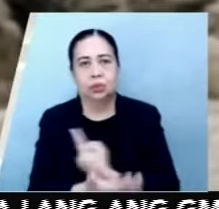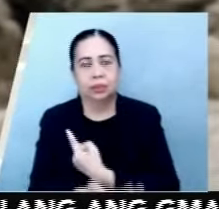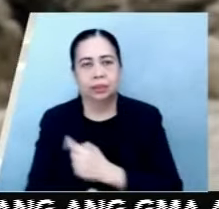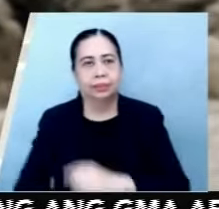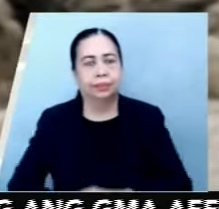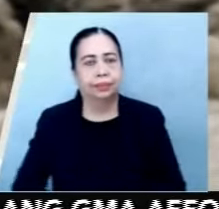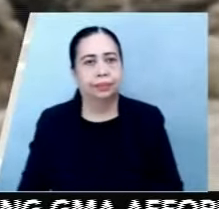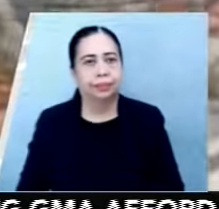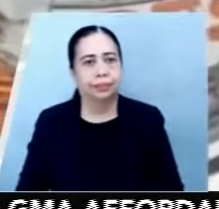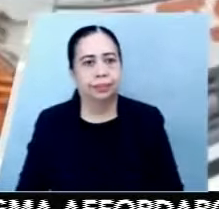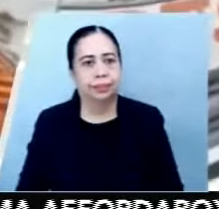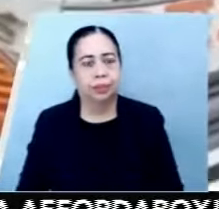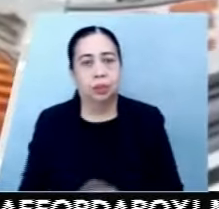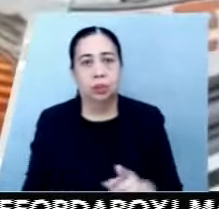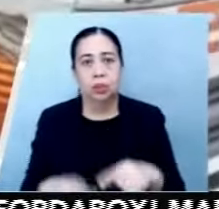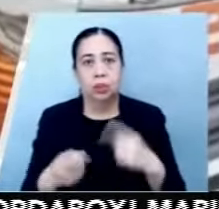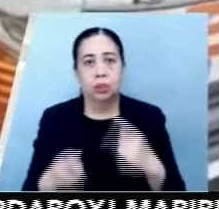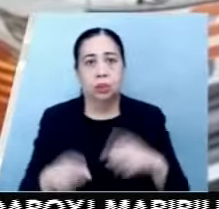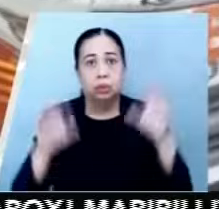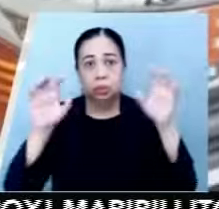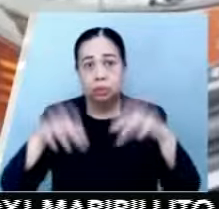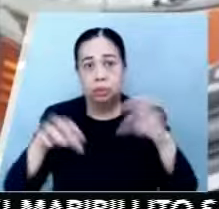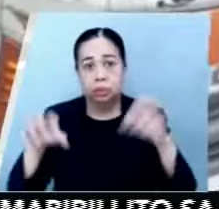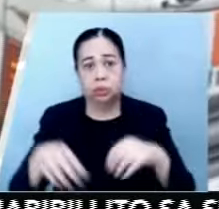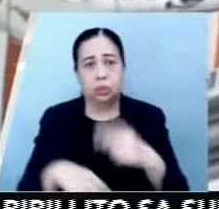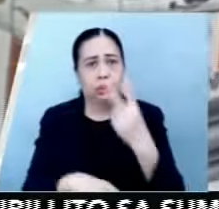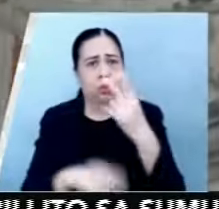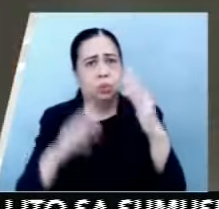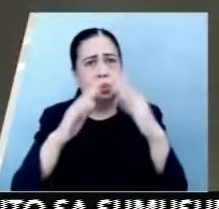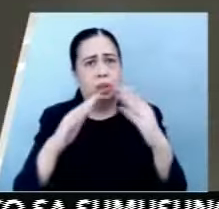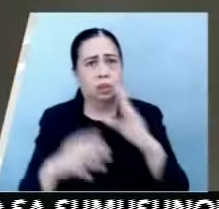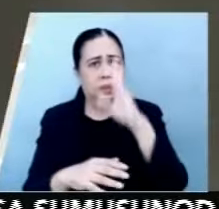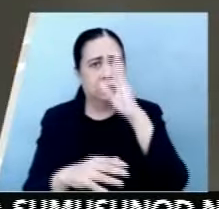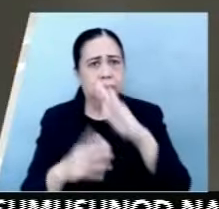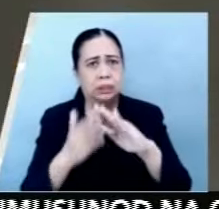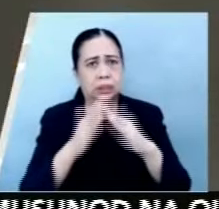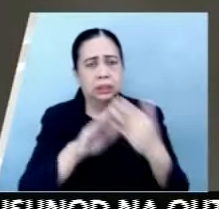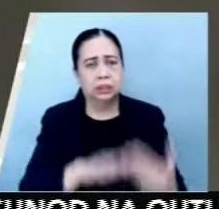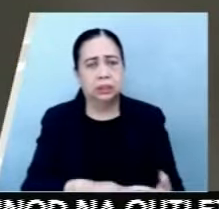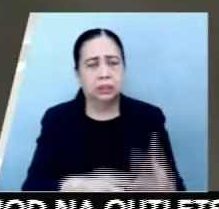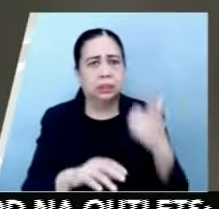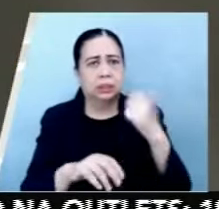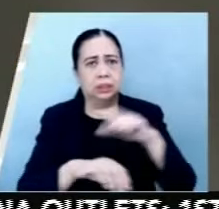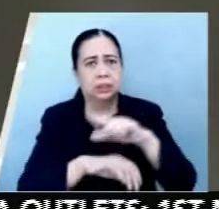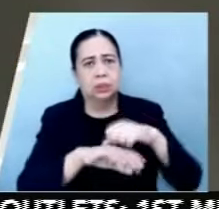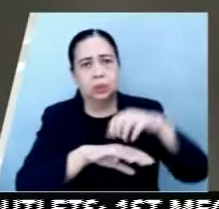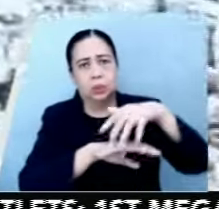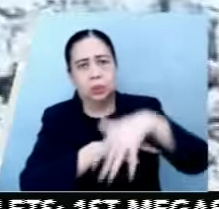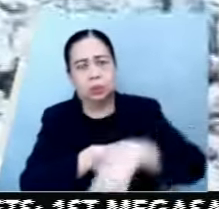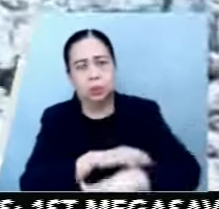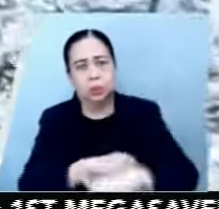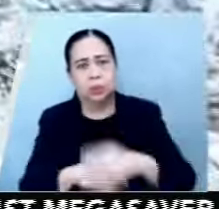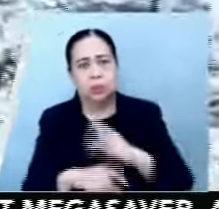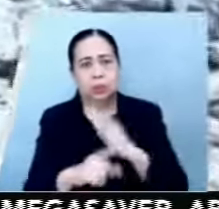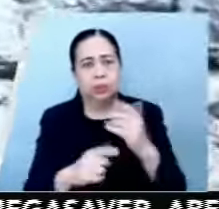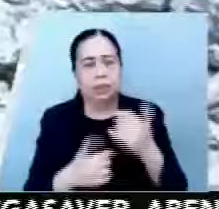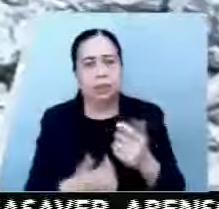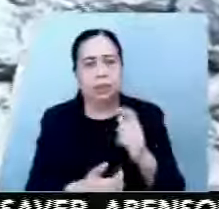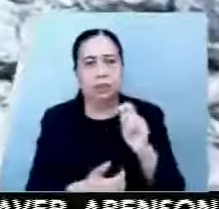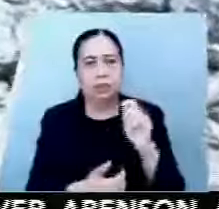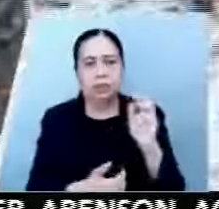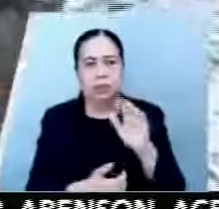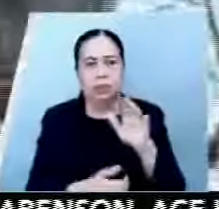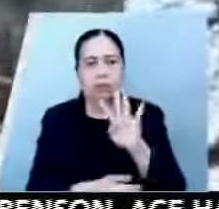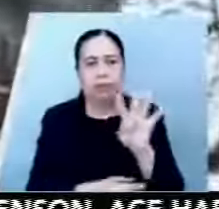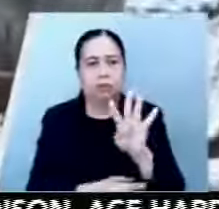Sa kasagsagan ng ulan, dalawang bahay ang nasira dahil sa landslide sa barangay Pamukutan, apat ang